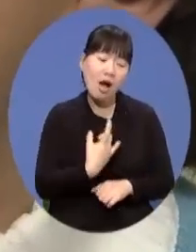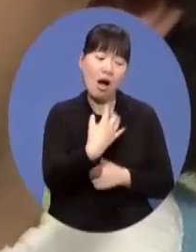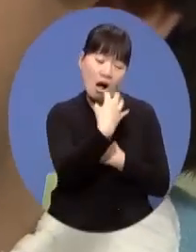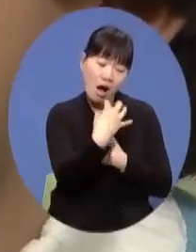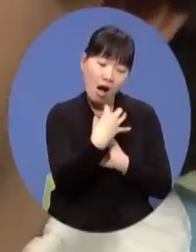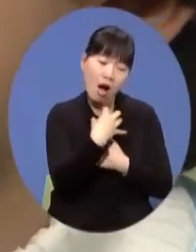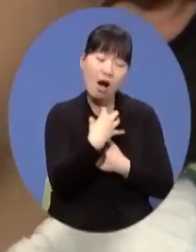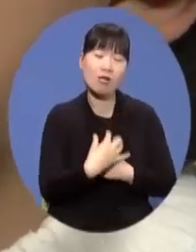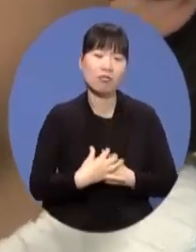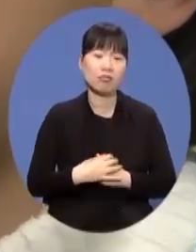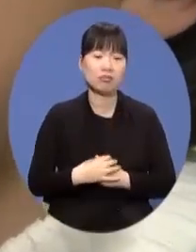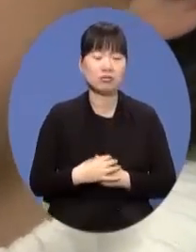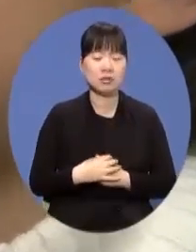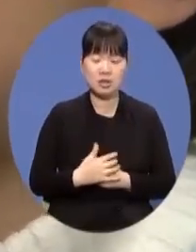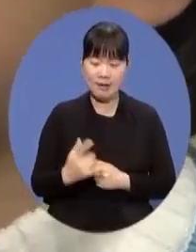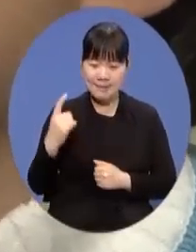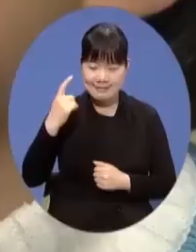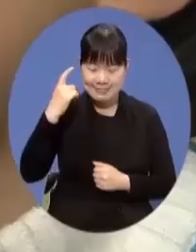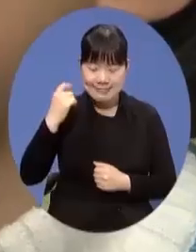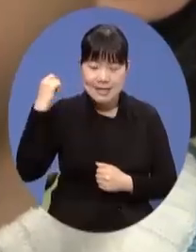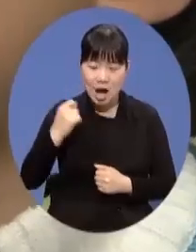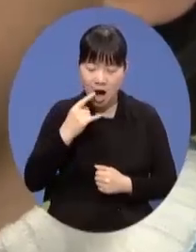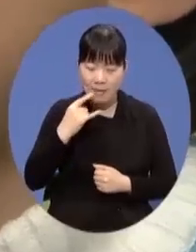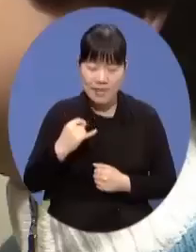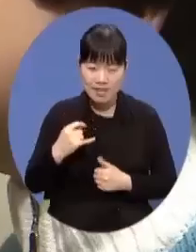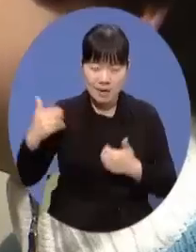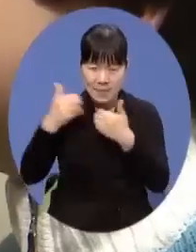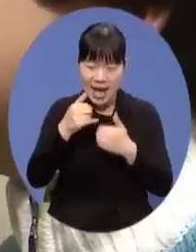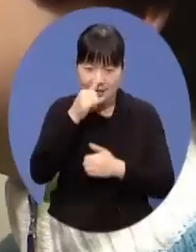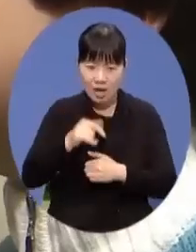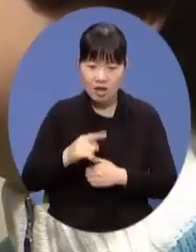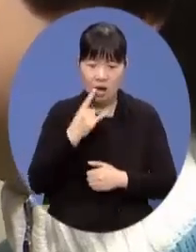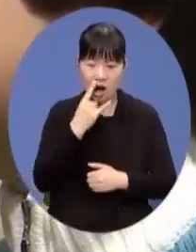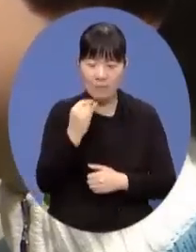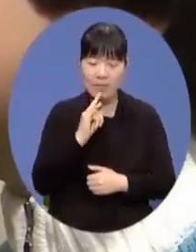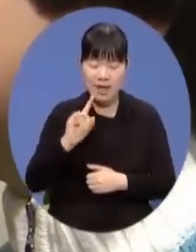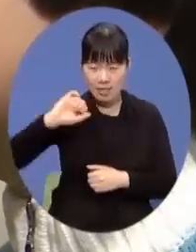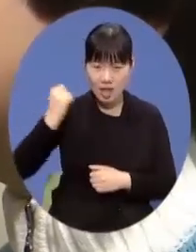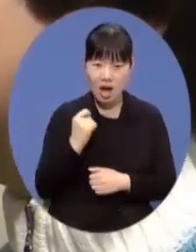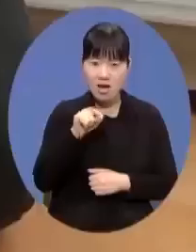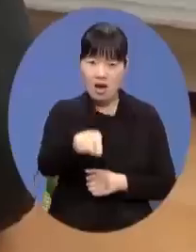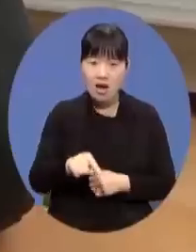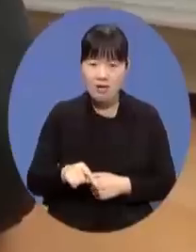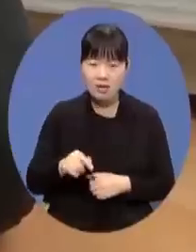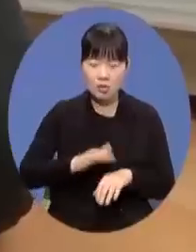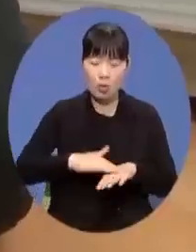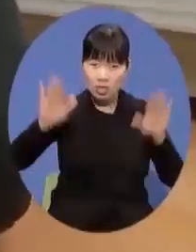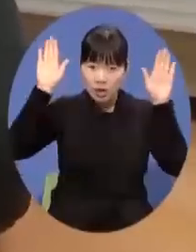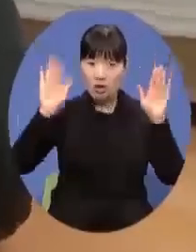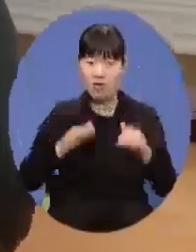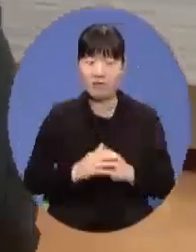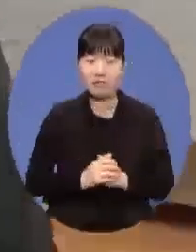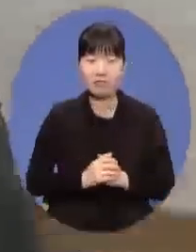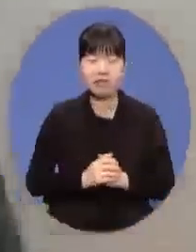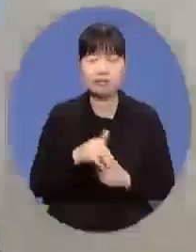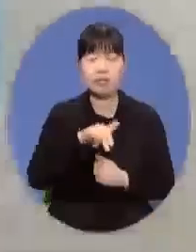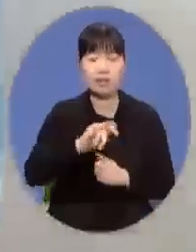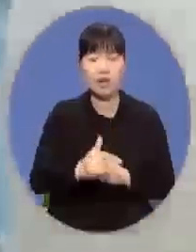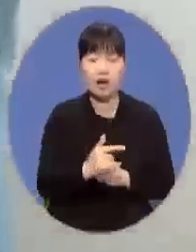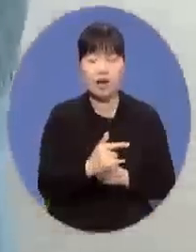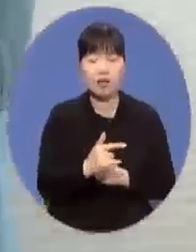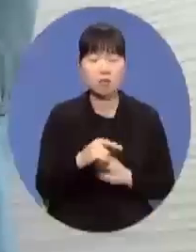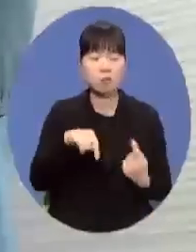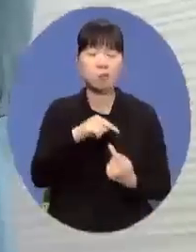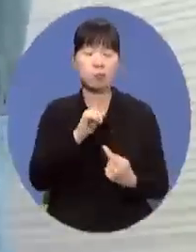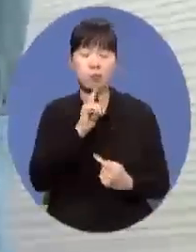하세요? 이게 어디 엄마 말에 토를 달아. 엄마 말 들어. 저희가 손 들고 있어. 지훈이의